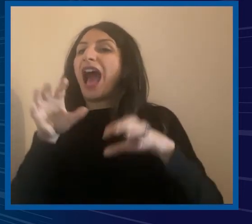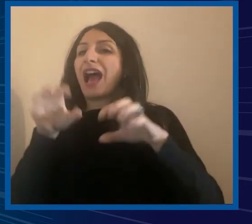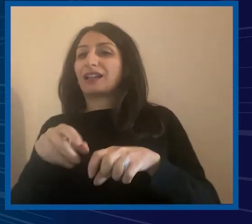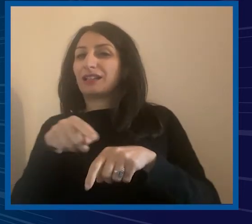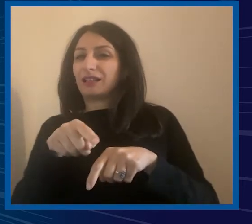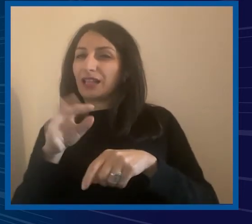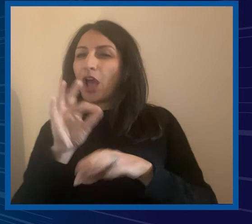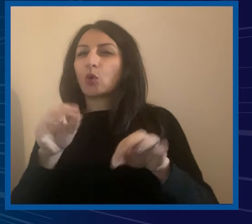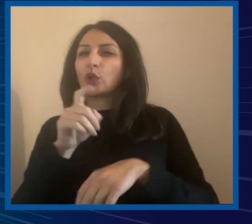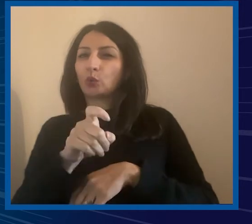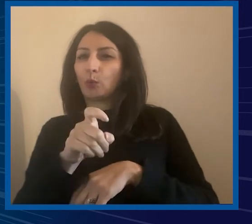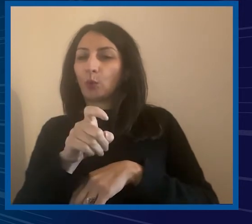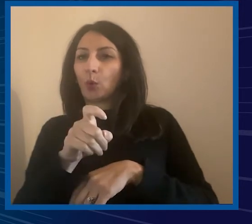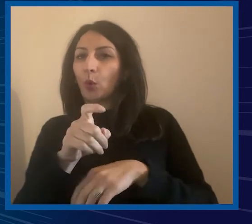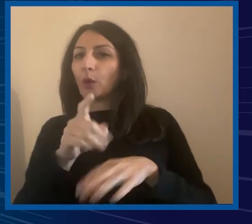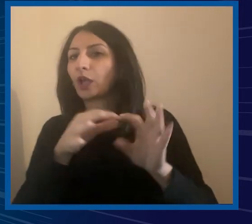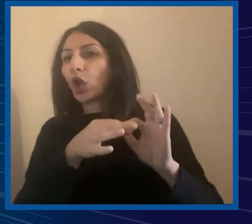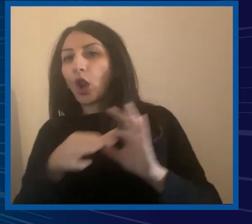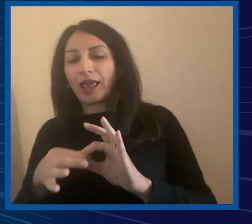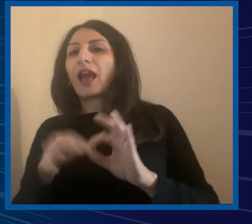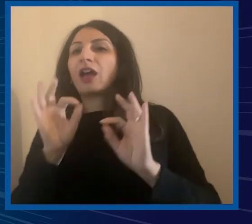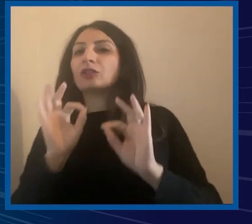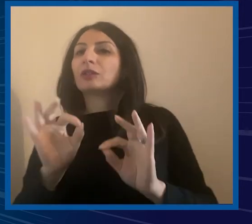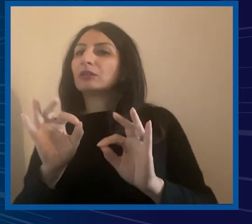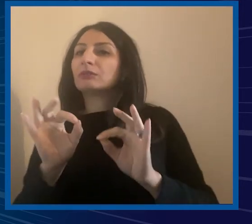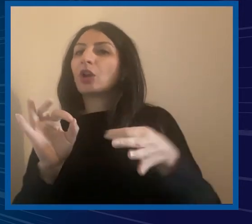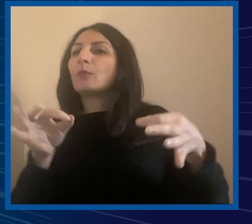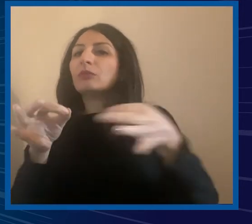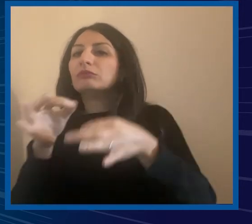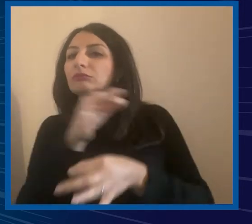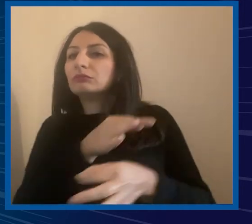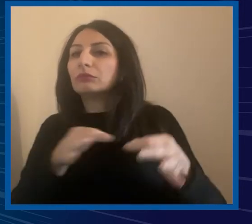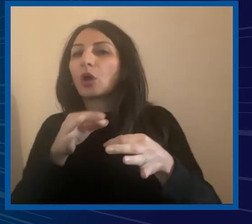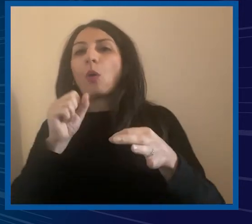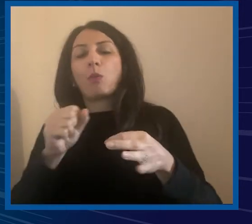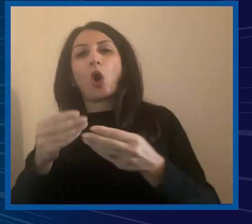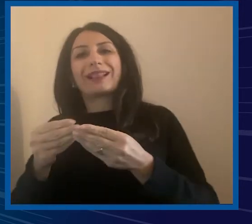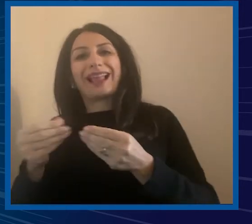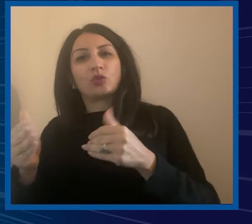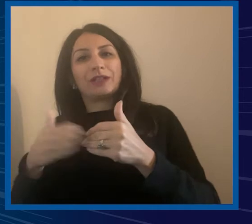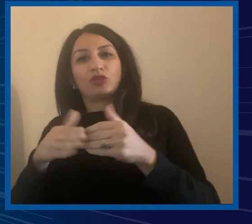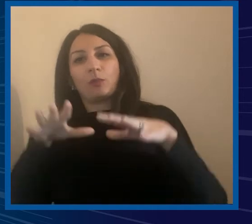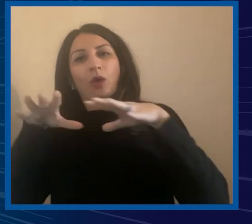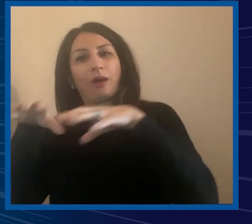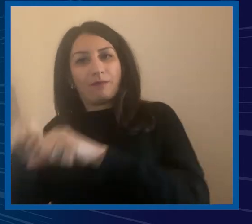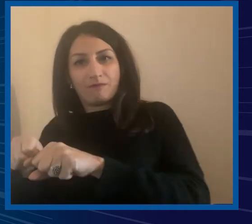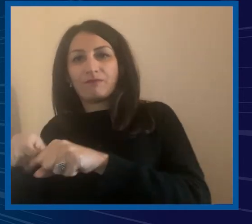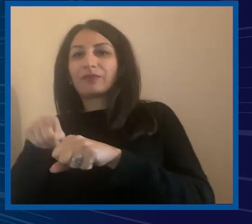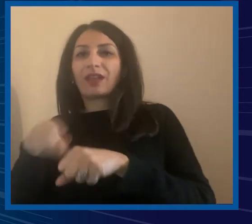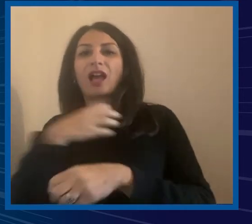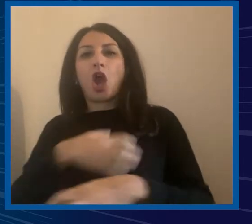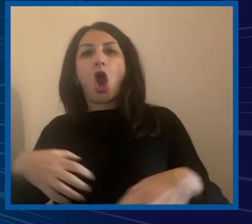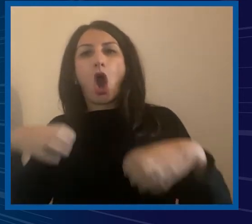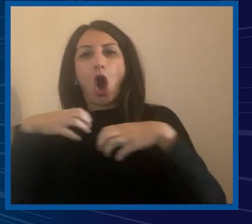aggressive. Infatti, l'aggressività di alcuni tumori dipende dalla loro capacità di invadere i tessuti